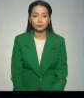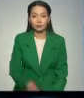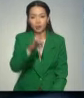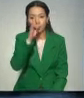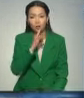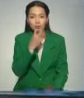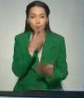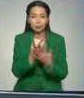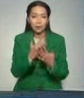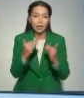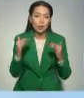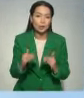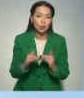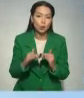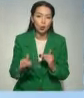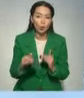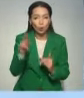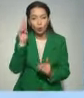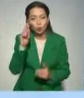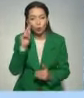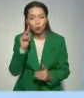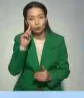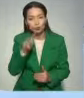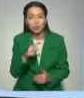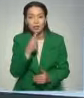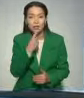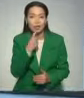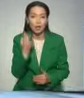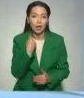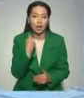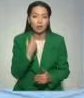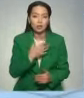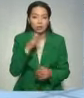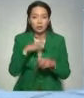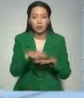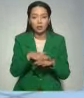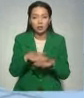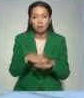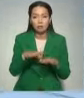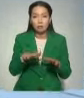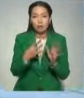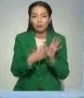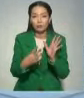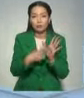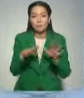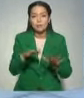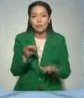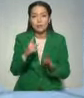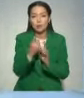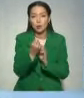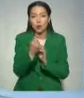казахстанцы показали низкий уровень владения английским языком наша страна заняла 99 место из 111 по версии